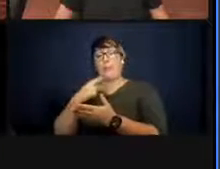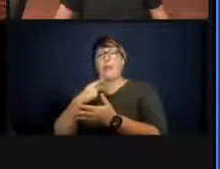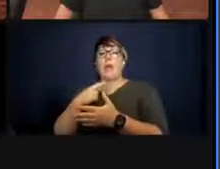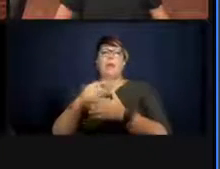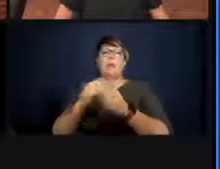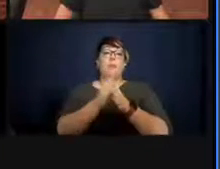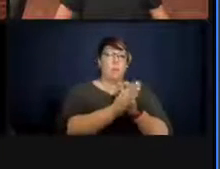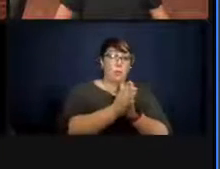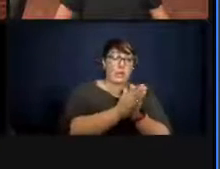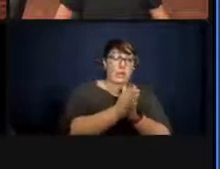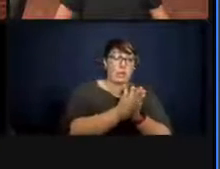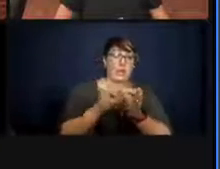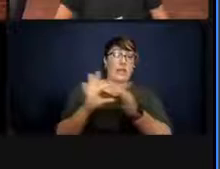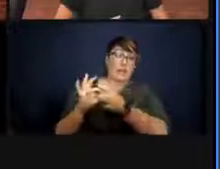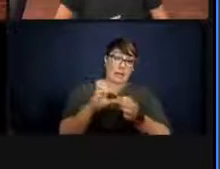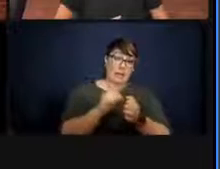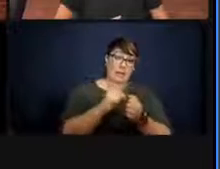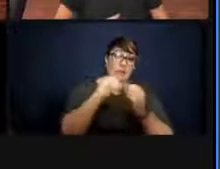ذلك